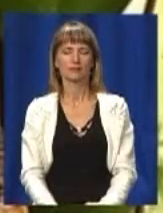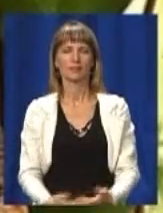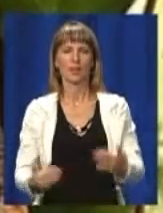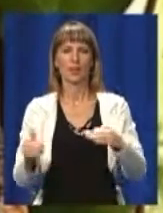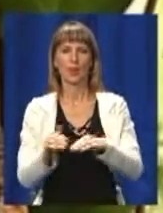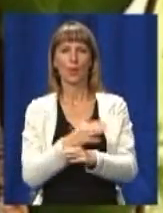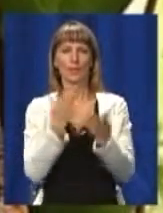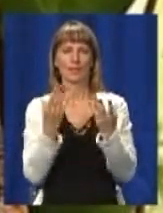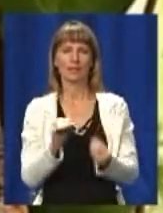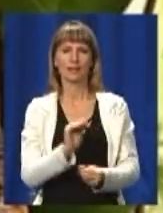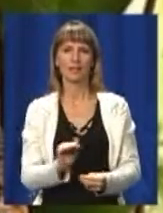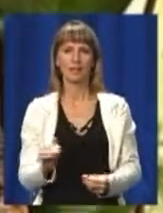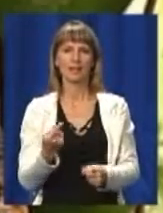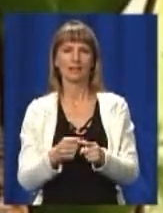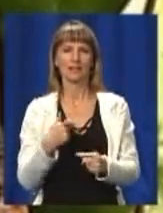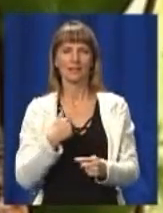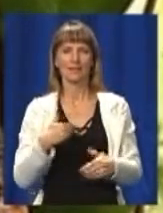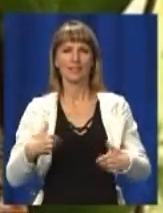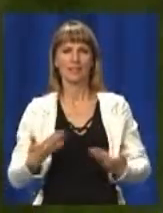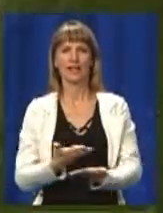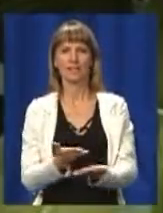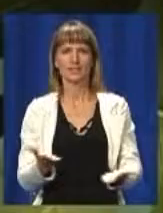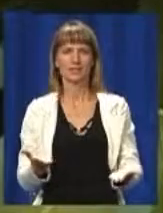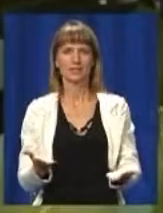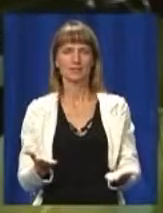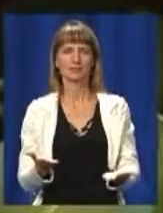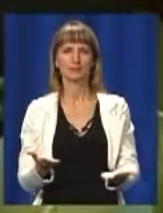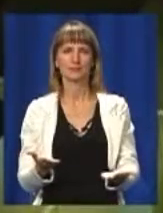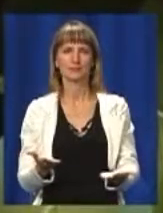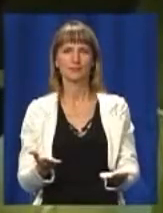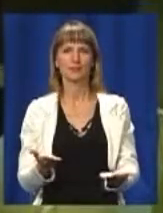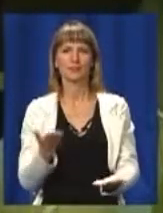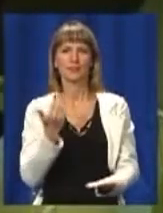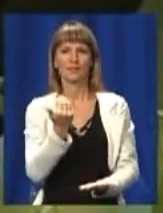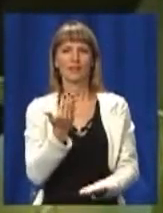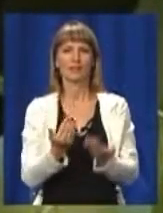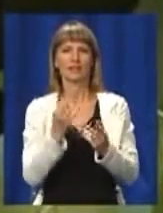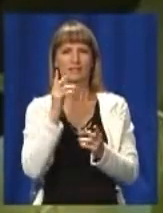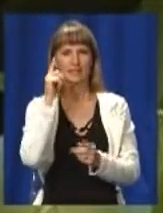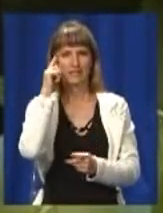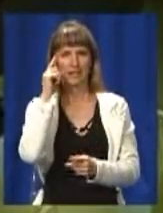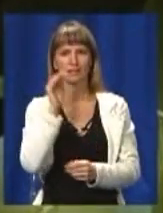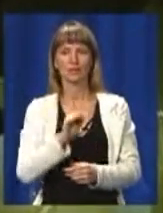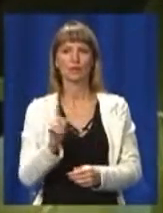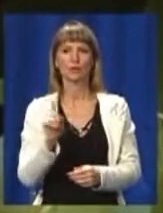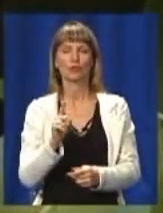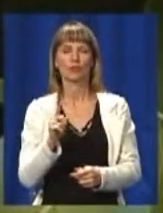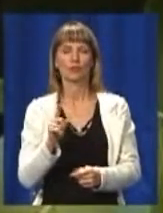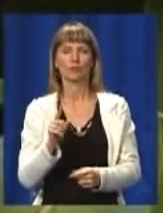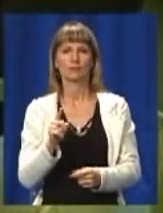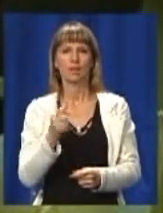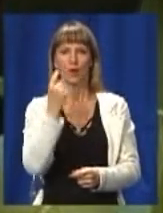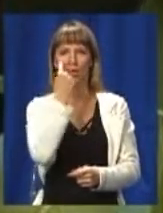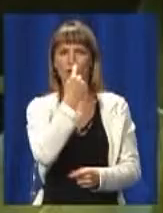Добрий день, малята! Це я, вітаю вас! А ви, мабуть, не знаєте, малята, що вовченята